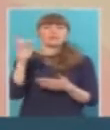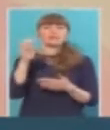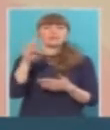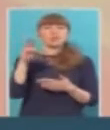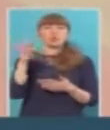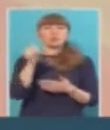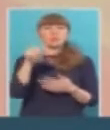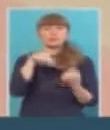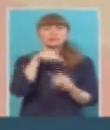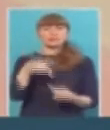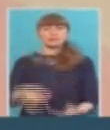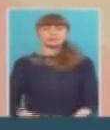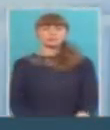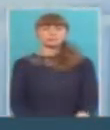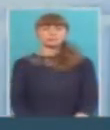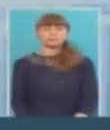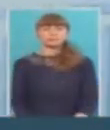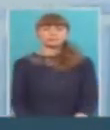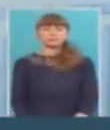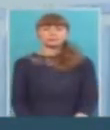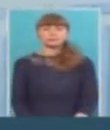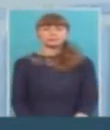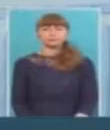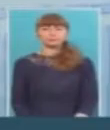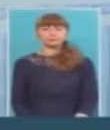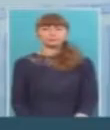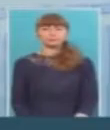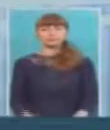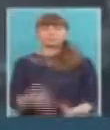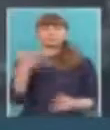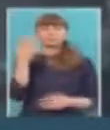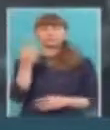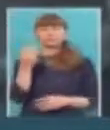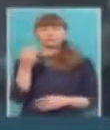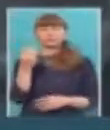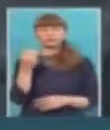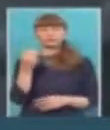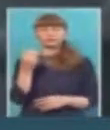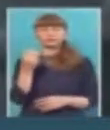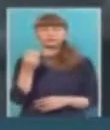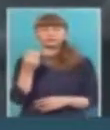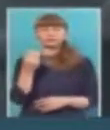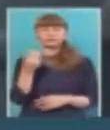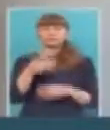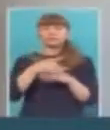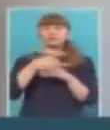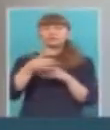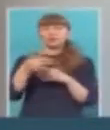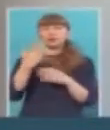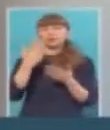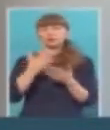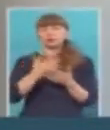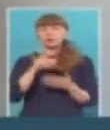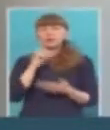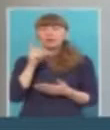қазіргі таңда 11 жоба ұсынылып отыр 41 миллионға. Әсіресе биыл аудан аумағындағы жас кәсіпкерлерге қамқорлық ерекше. Олардың жеке кәсібін ашып,